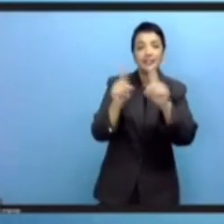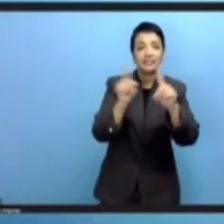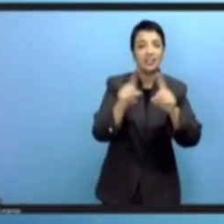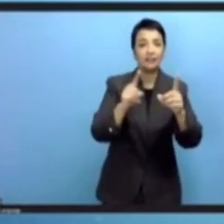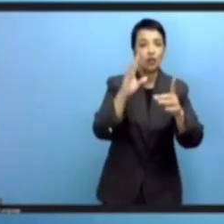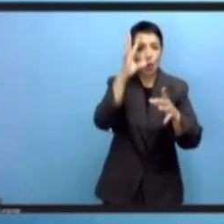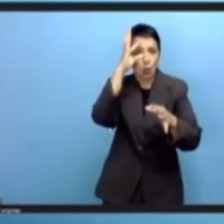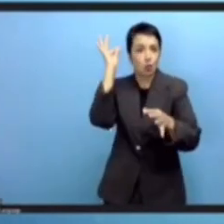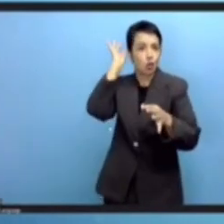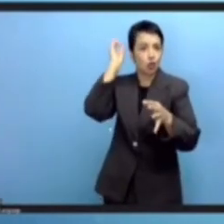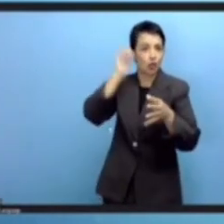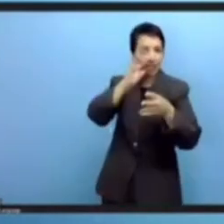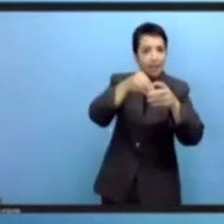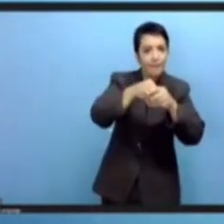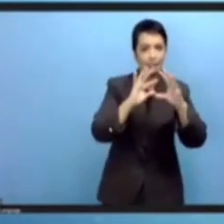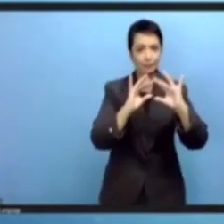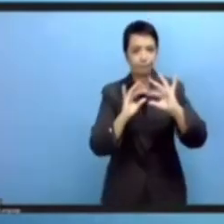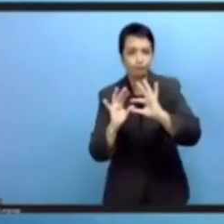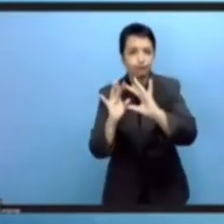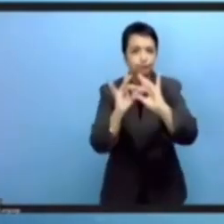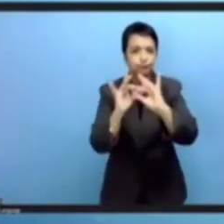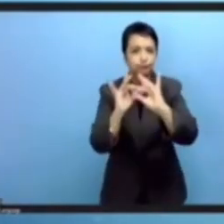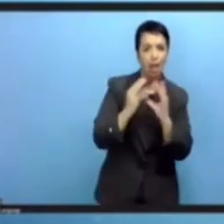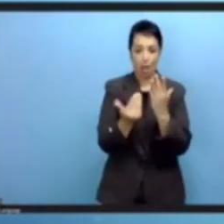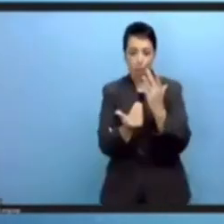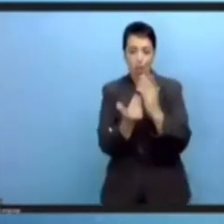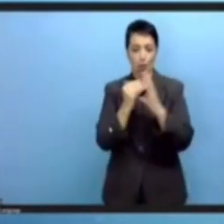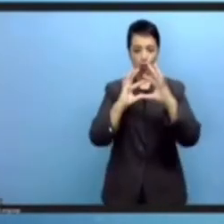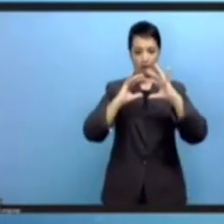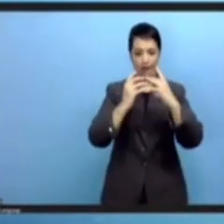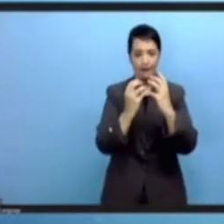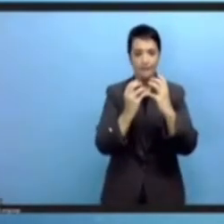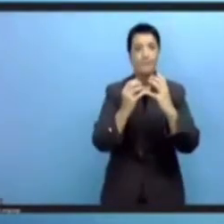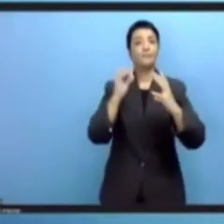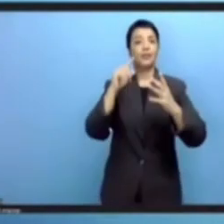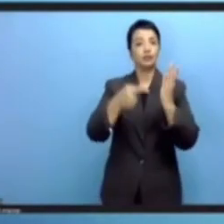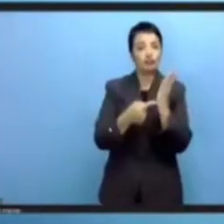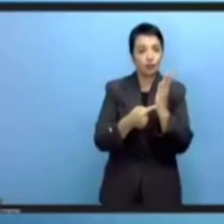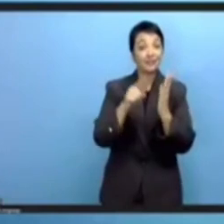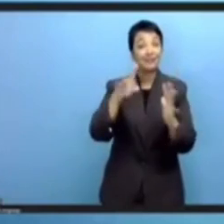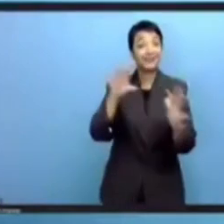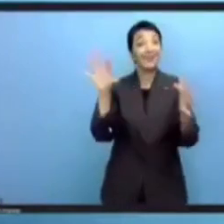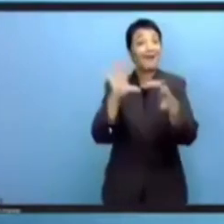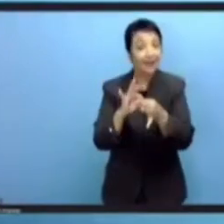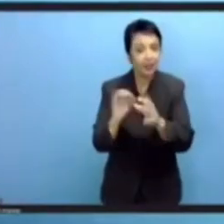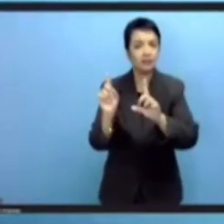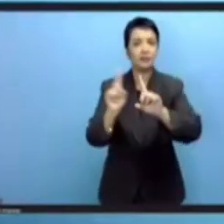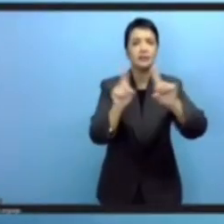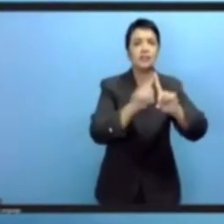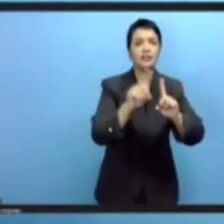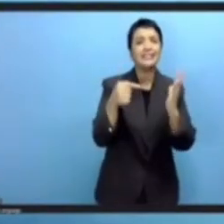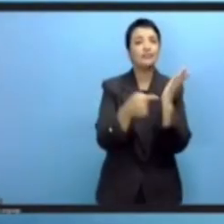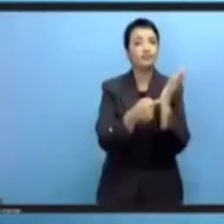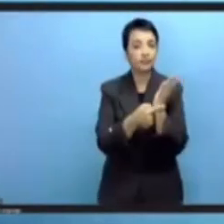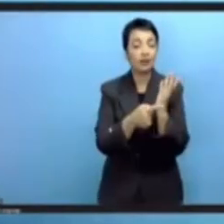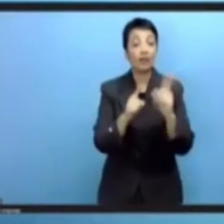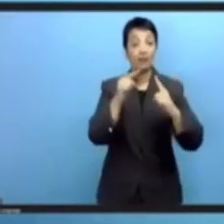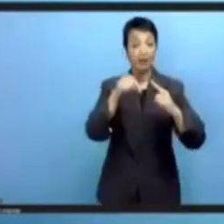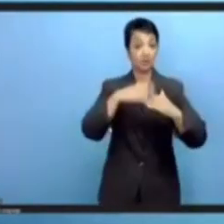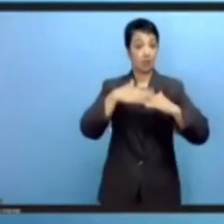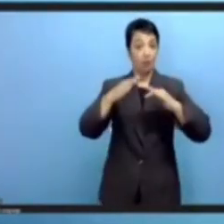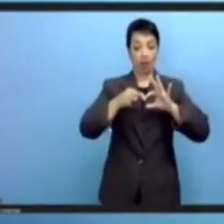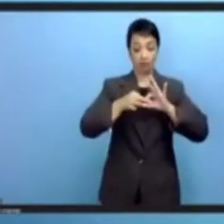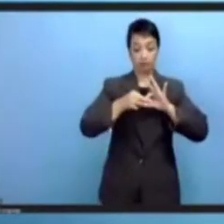l'Internet des objets et bien d'autres technologies qui aujourd'hui s'appuient sur le numérique, mais